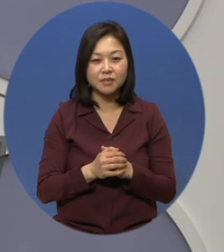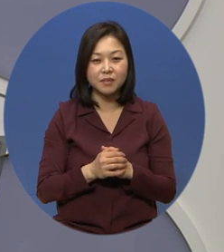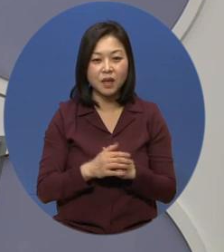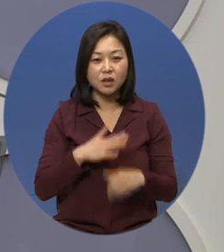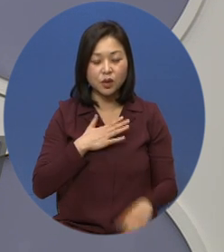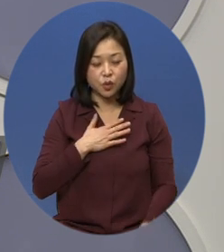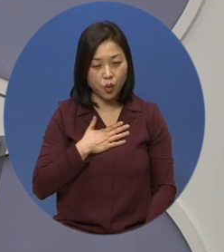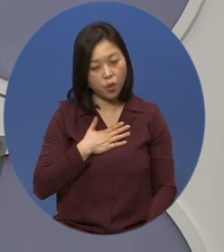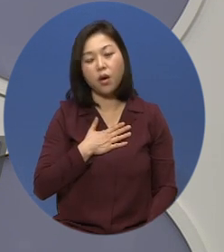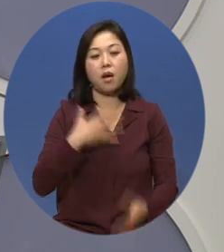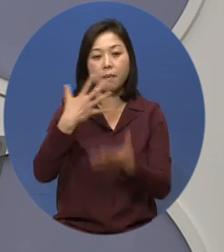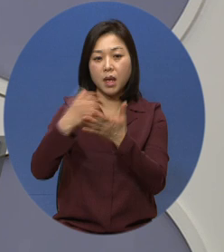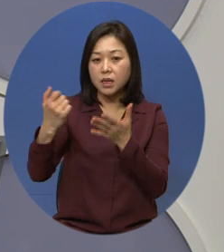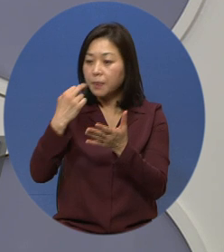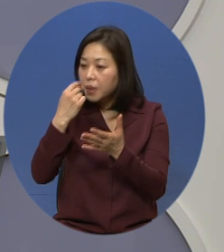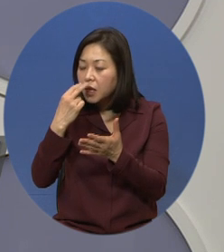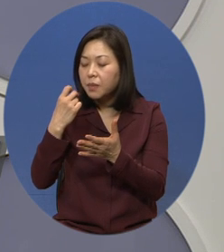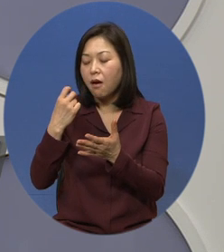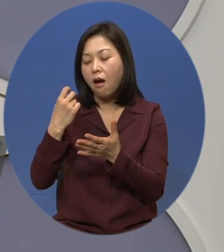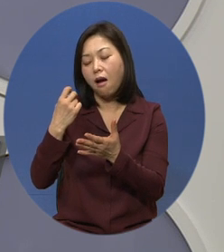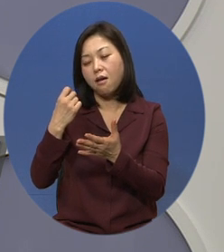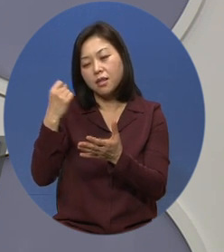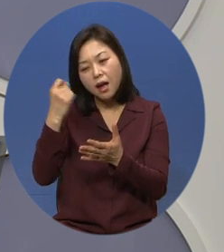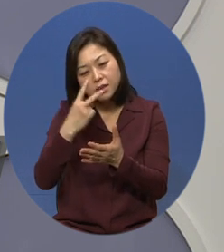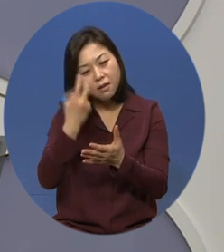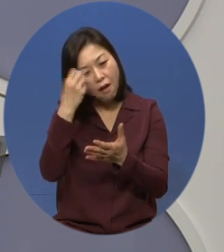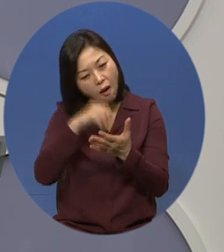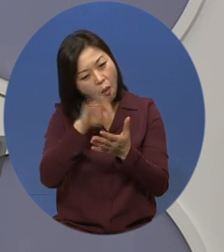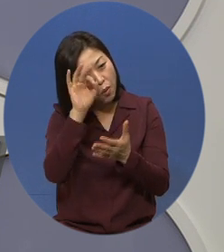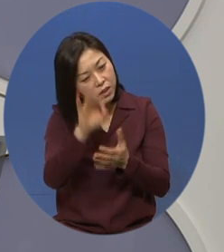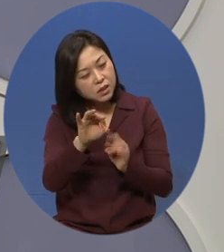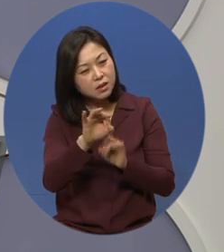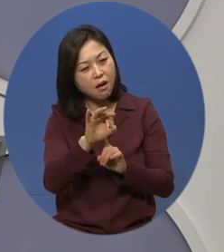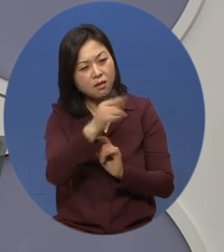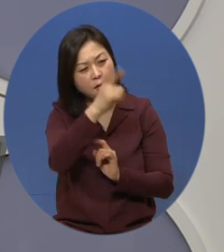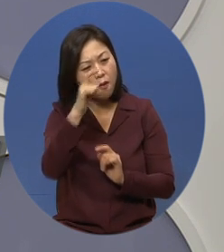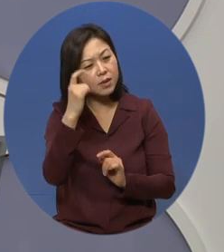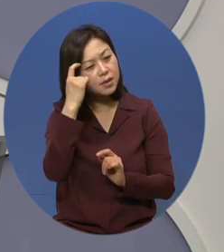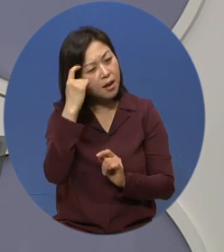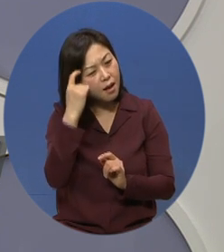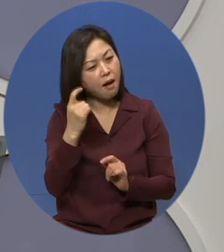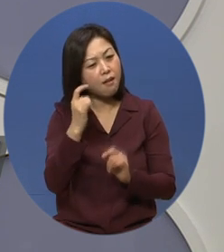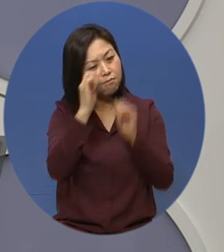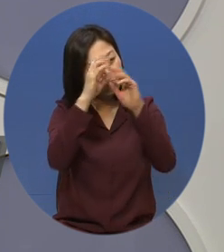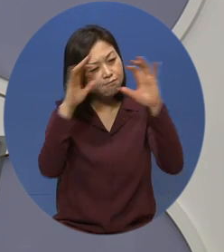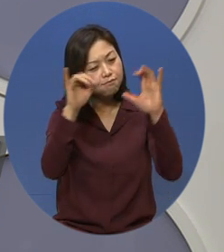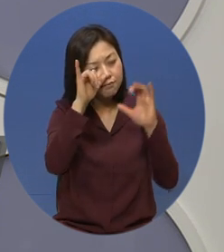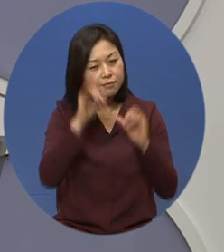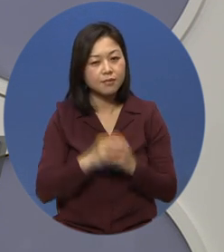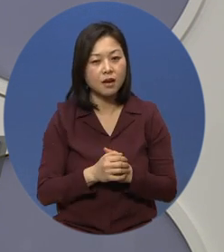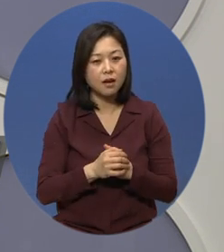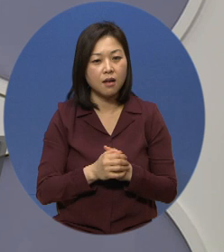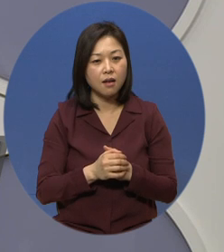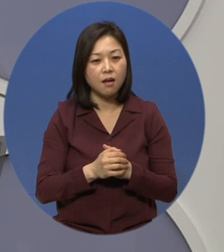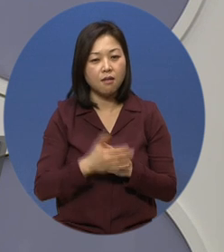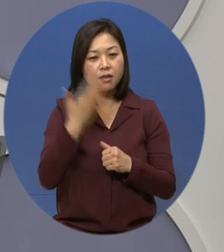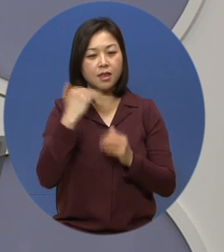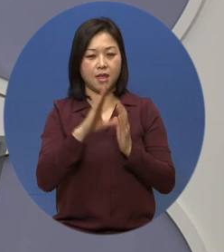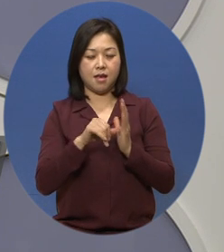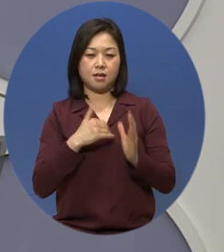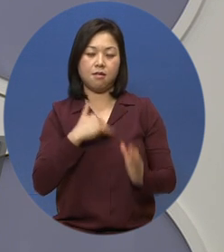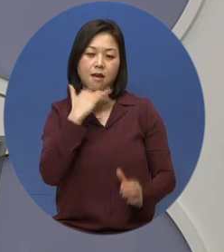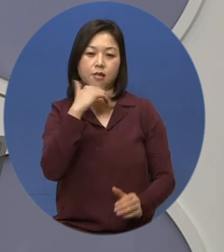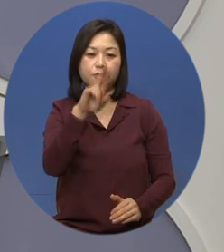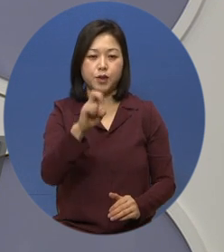32년 만에 다시 보니까 전부 여러가지 생각이 많이 들더라구요 그러면서 그 당시 전에 27살